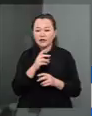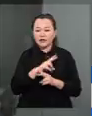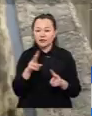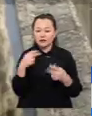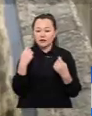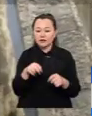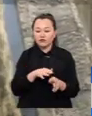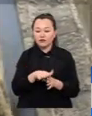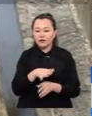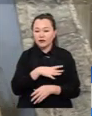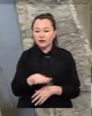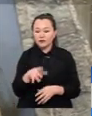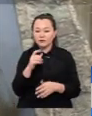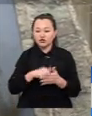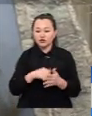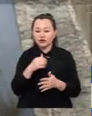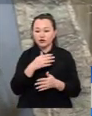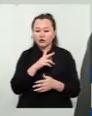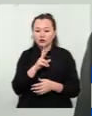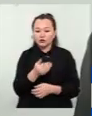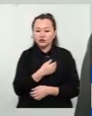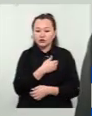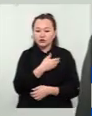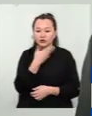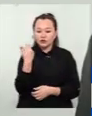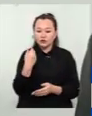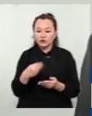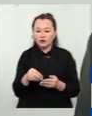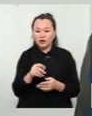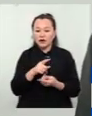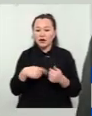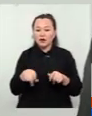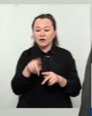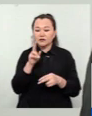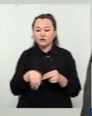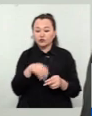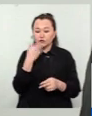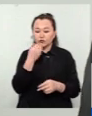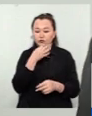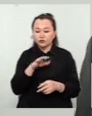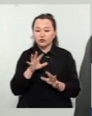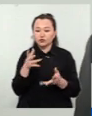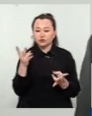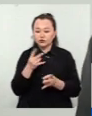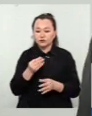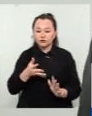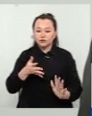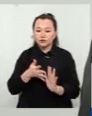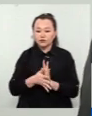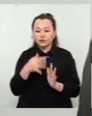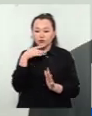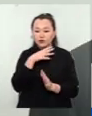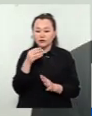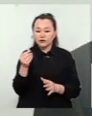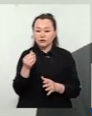не состоялись по причине отсутствия желающих. Объект же незавершенный. Там в любом случае нужны вложения, инвестиции